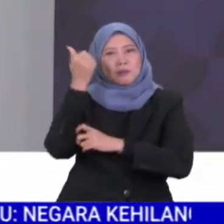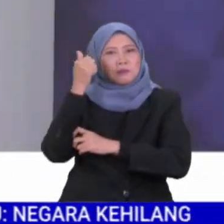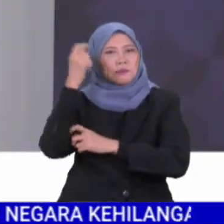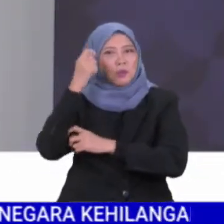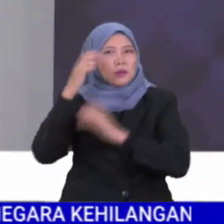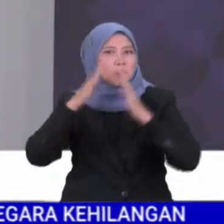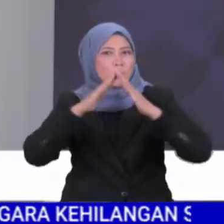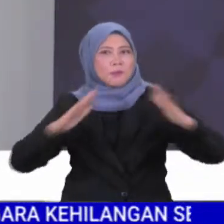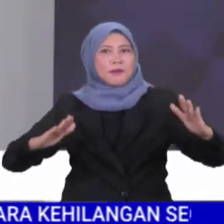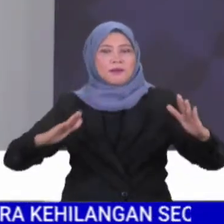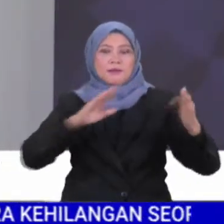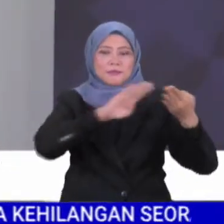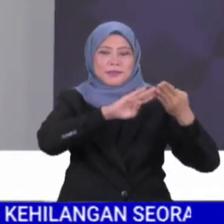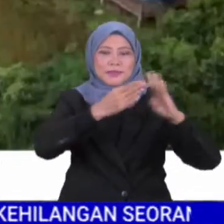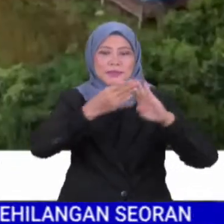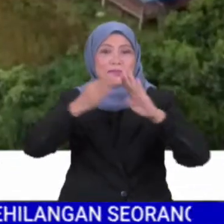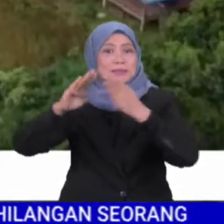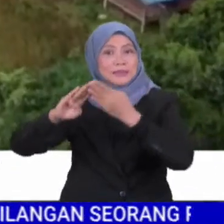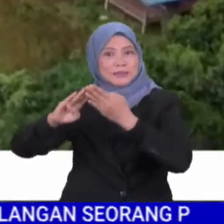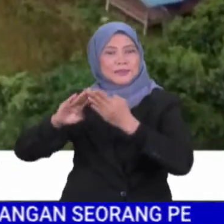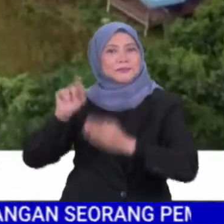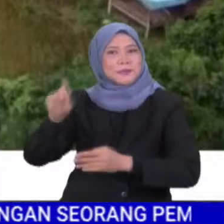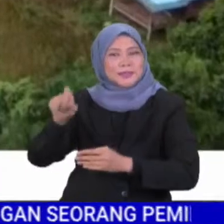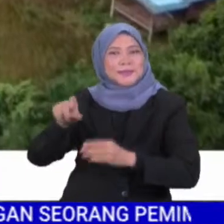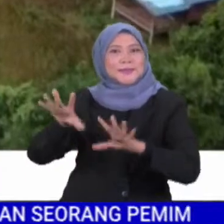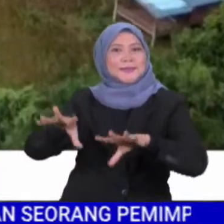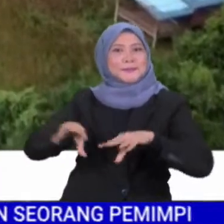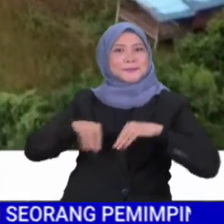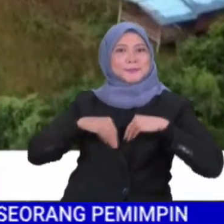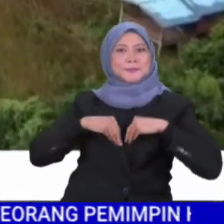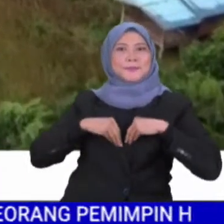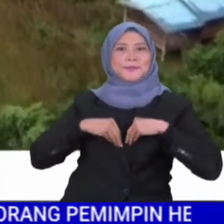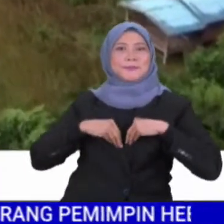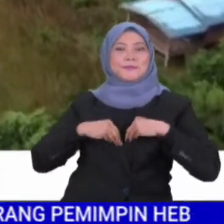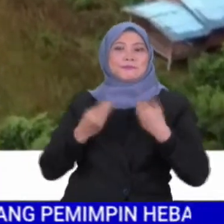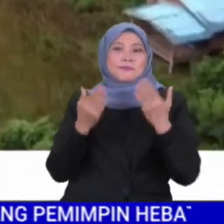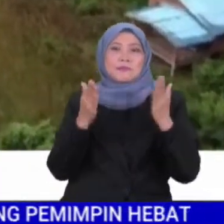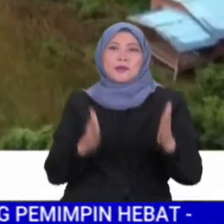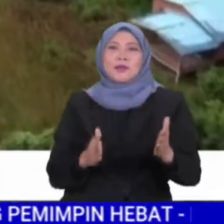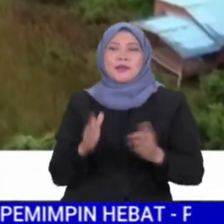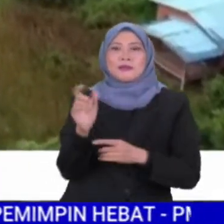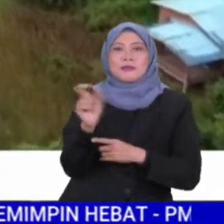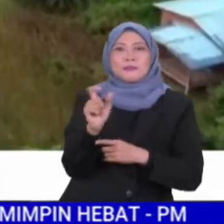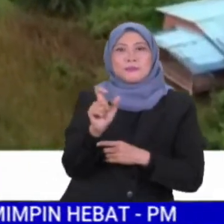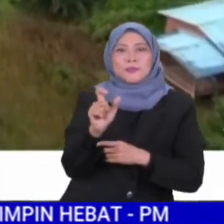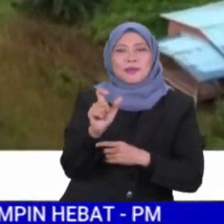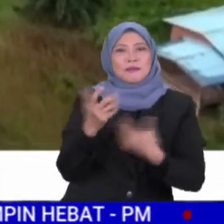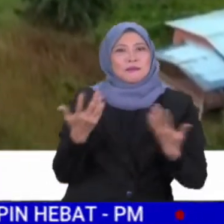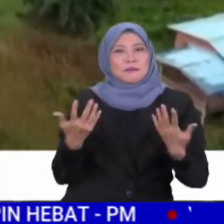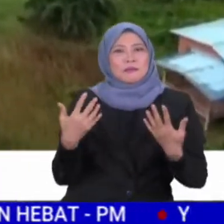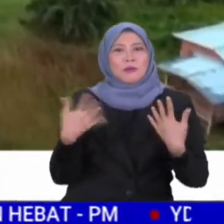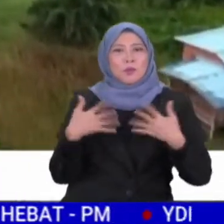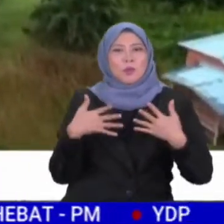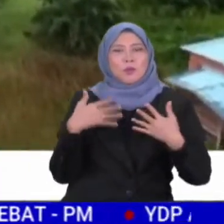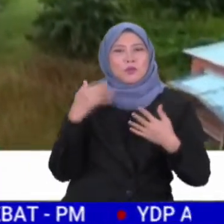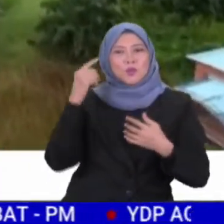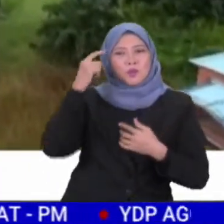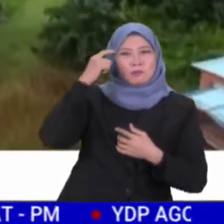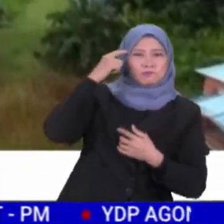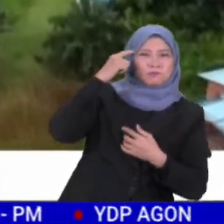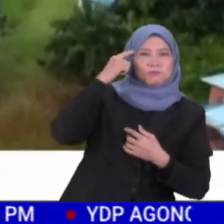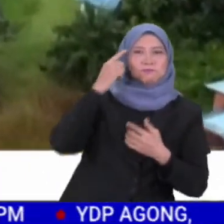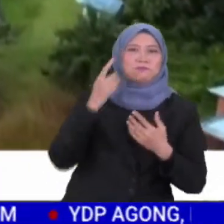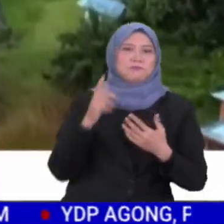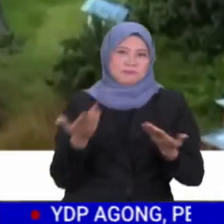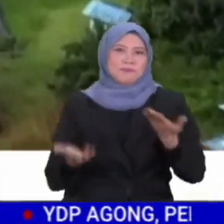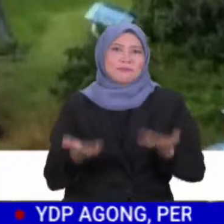dan komuniti setempat perlu menerima. So, dealer dengan Muslim ni takut ada perspektif yang lain.